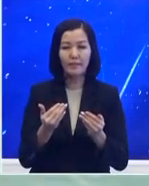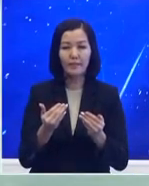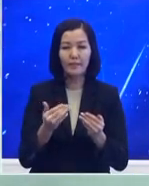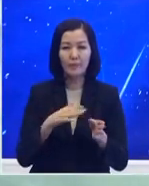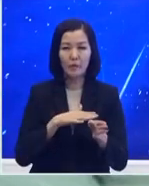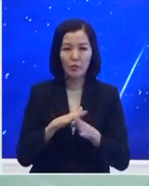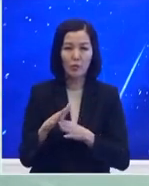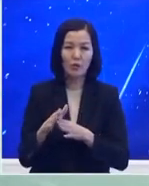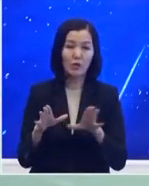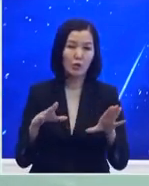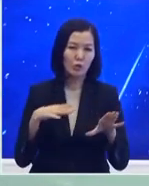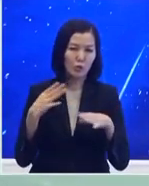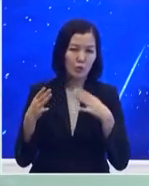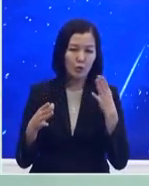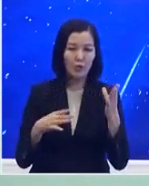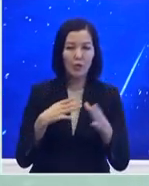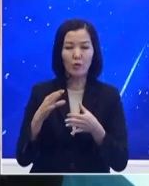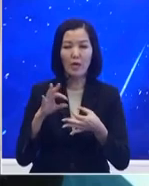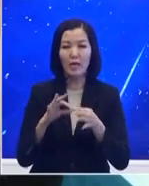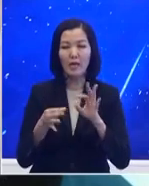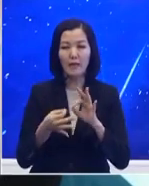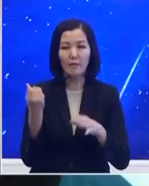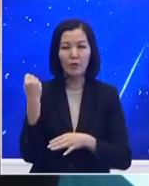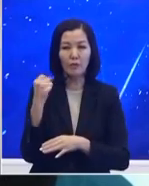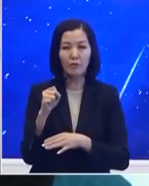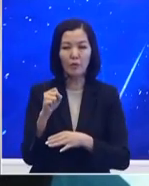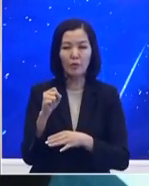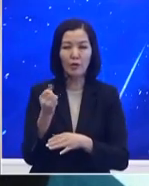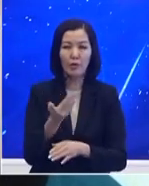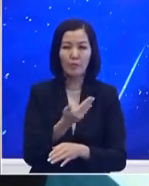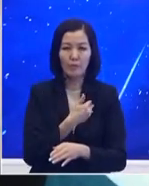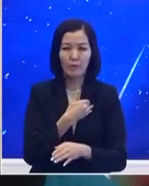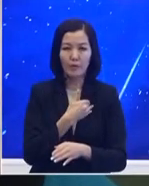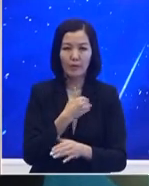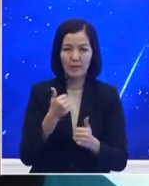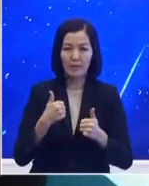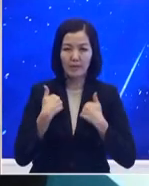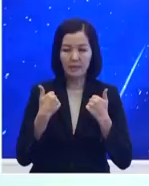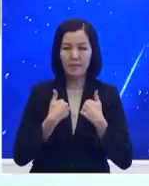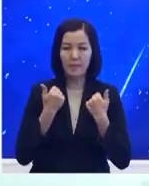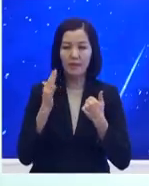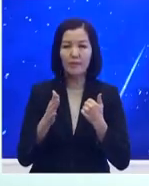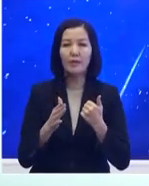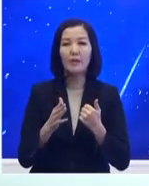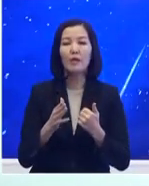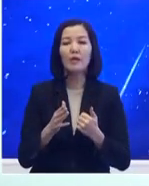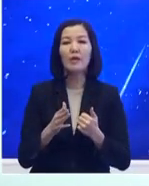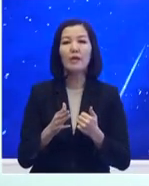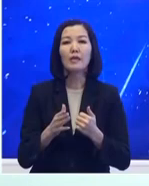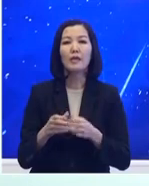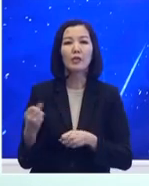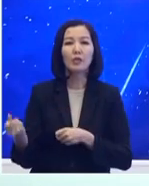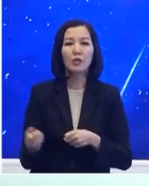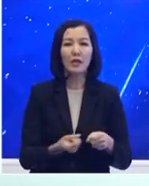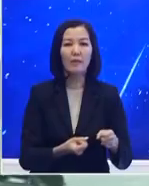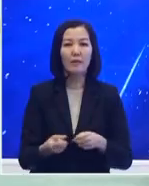тоқ тұруға тұрсамын. Болашақта әлем чемпионы және олимпиада чемпионы болуға тұрсамын. Шорт-трек шайбалы хоккей алаңының